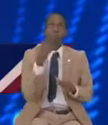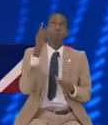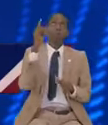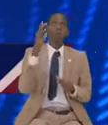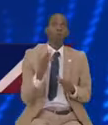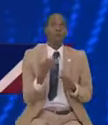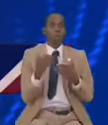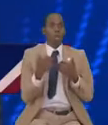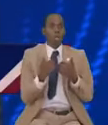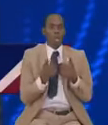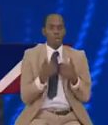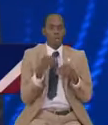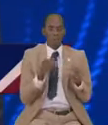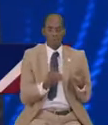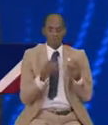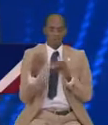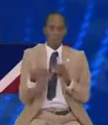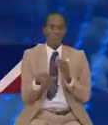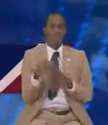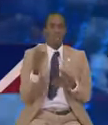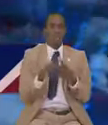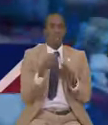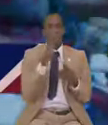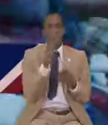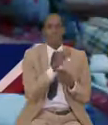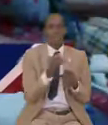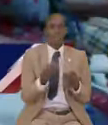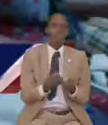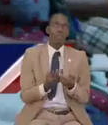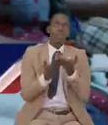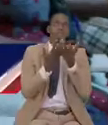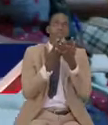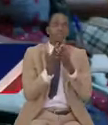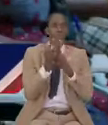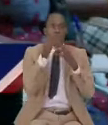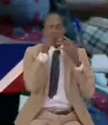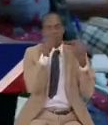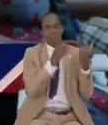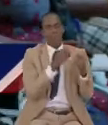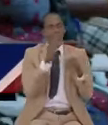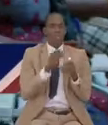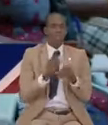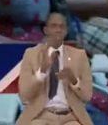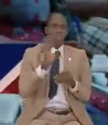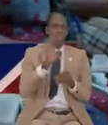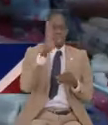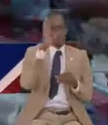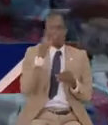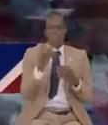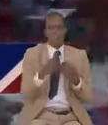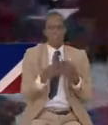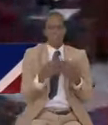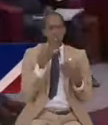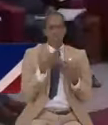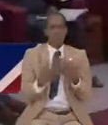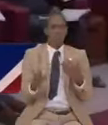Dieu a destiné par son sang à être pour ceux qui croiraient victimes